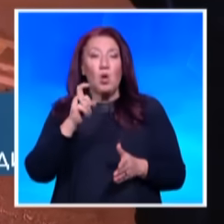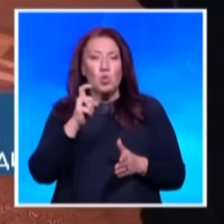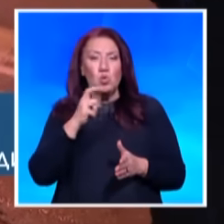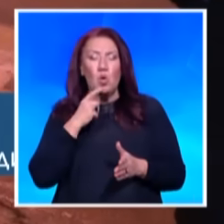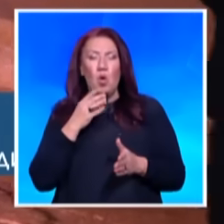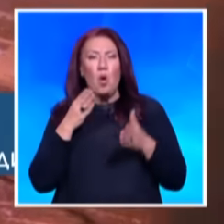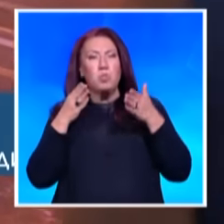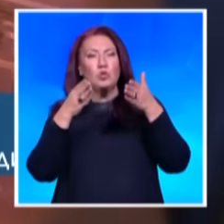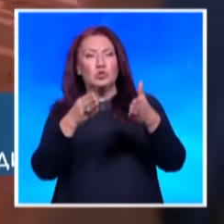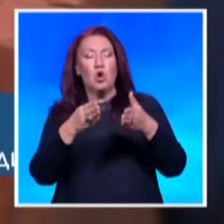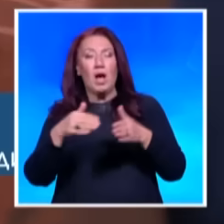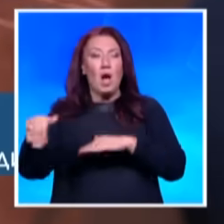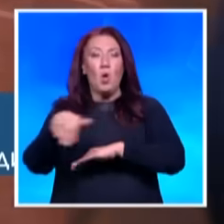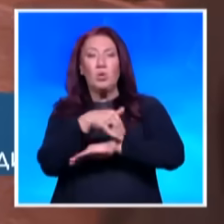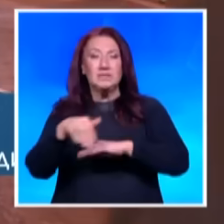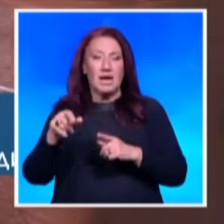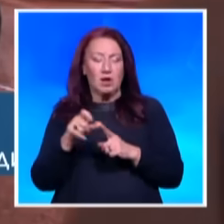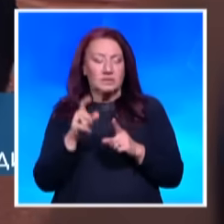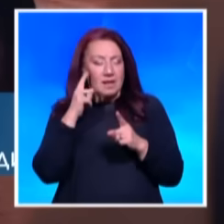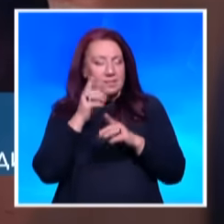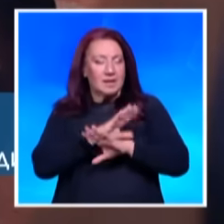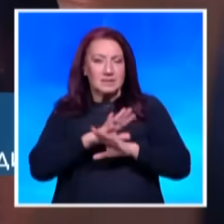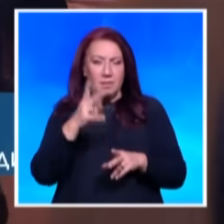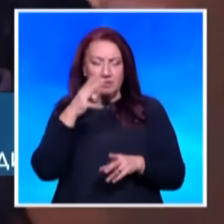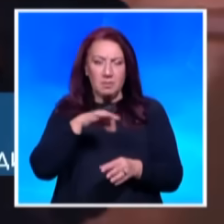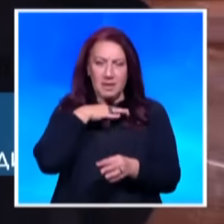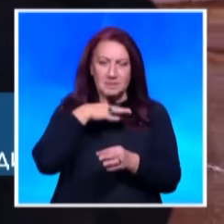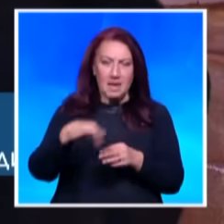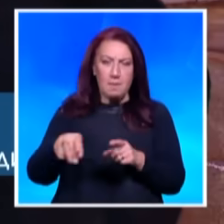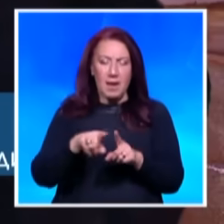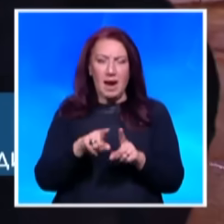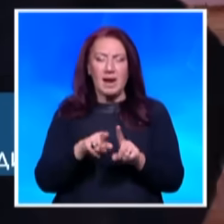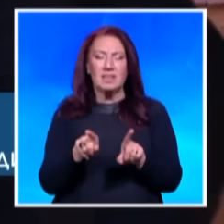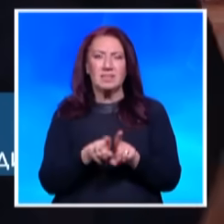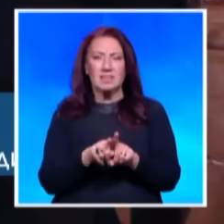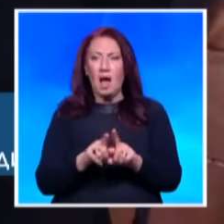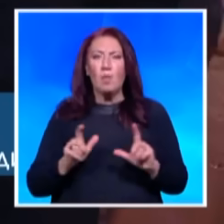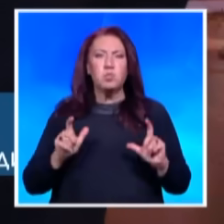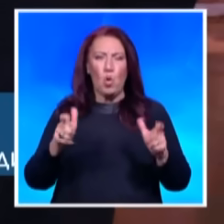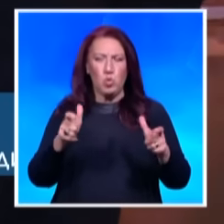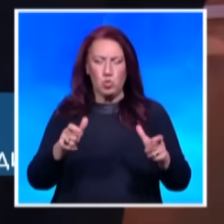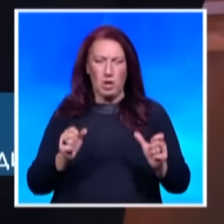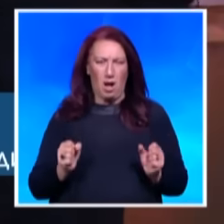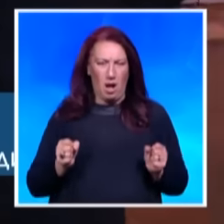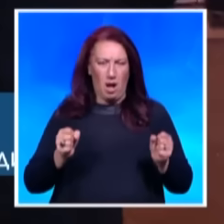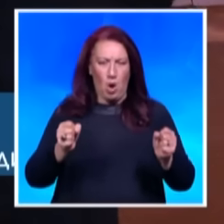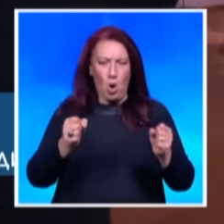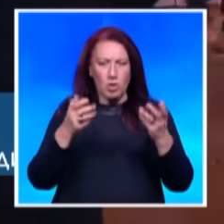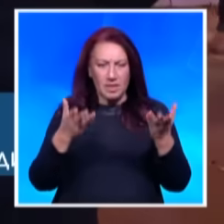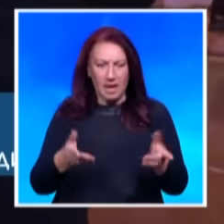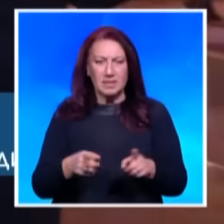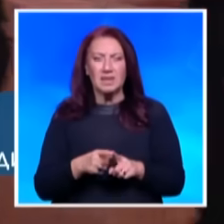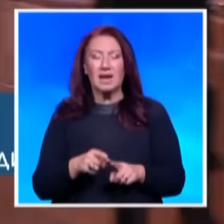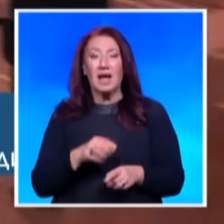случва. Само видях и от колегите запалените контейнери, запалени автобус, микробус всъщност на полицейските части. И